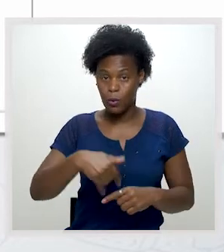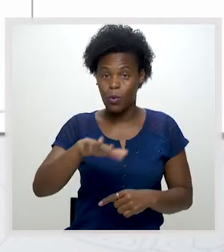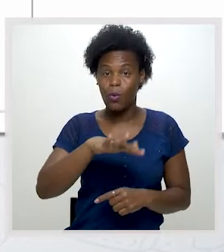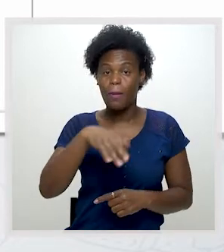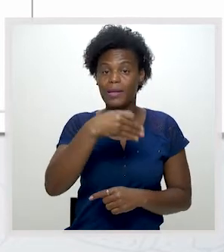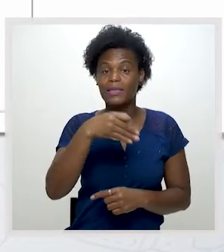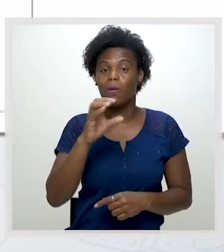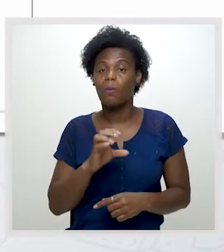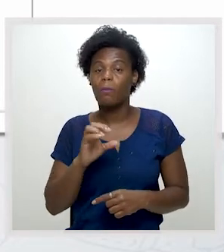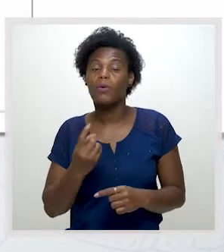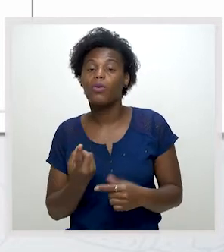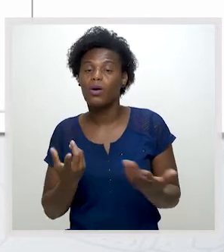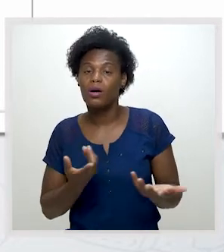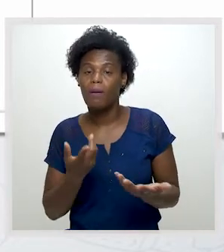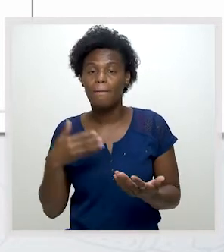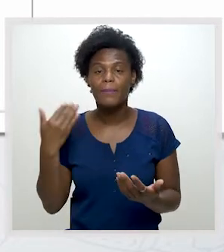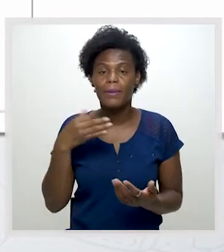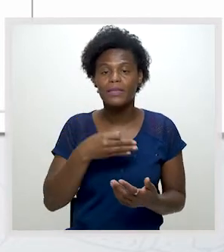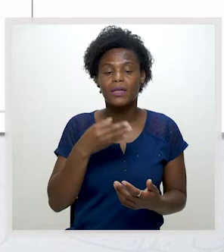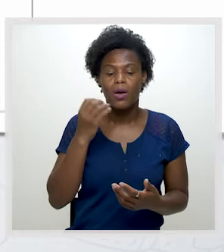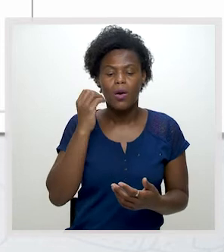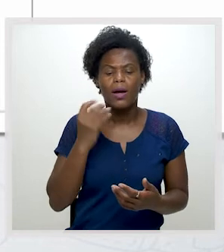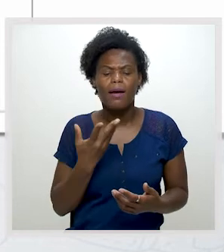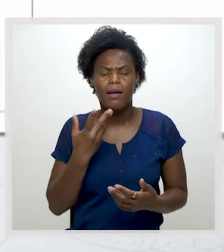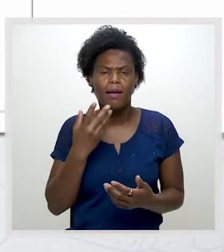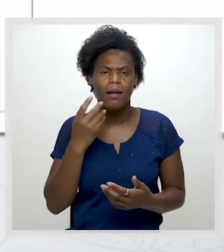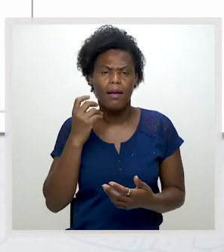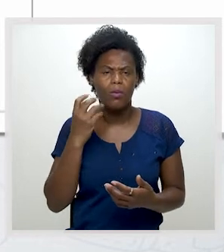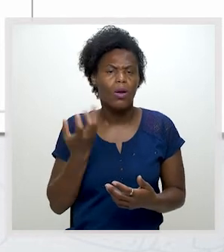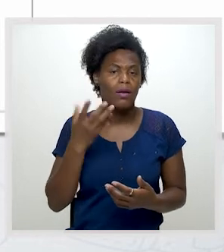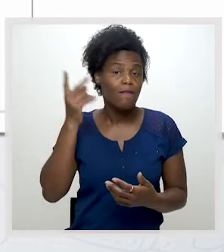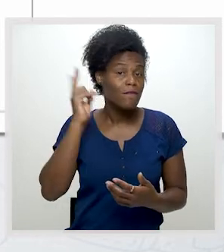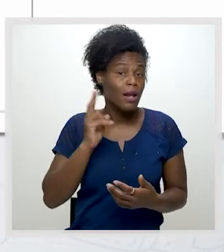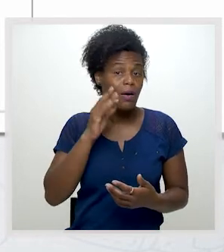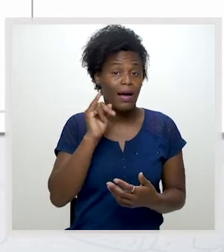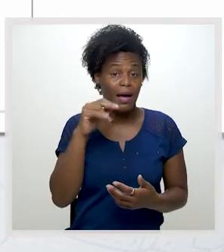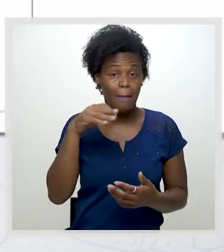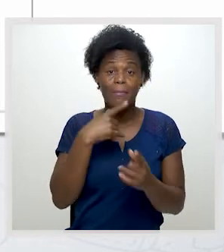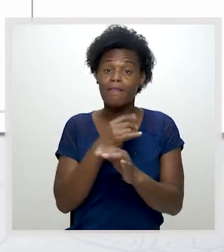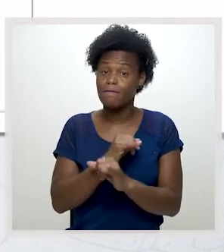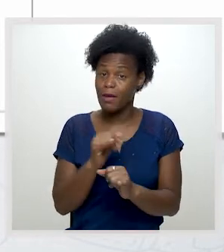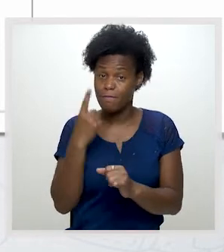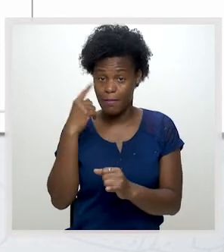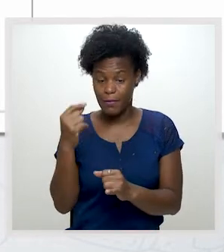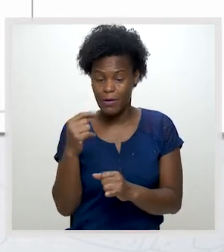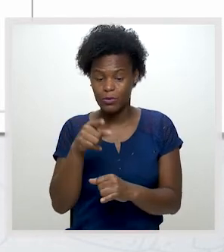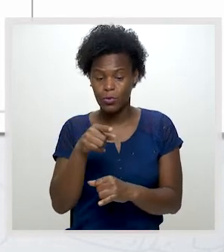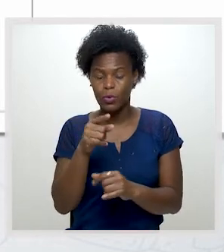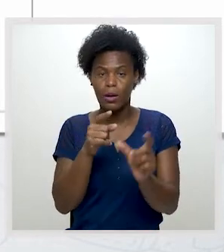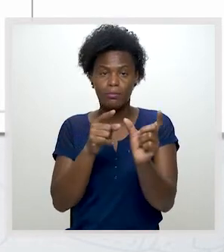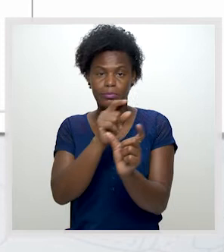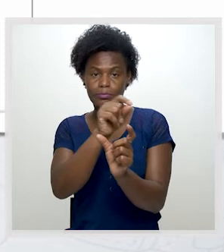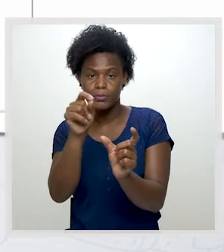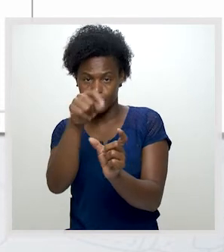l'imparfait pour. On va découvrir quelles sont les valeurs de l'imparfait. Je te laisse, comme